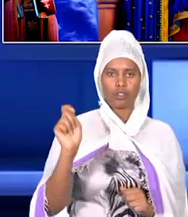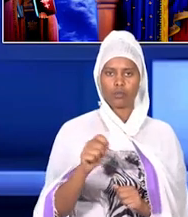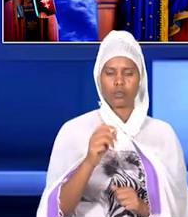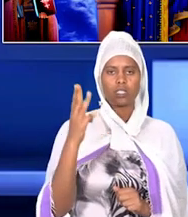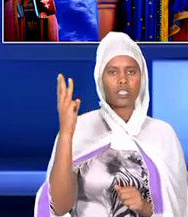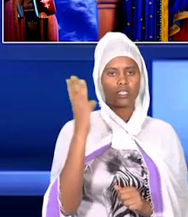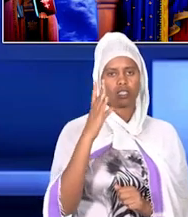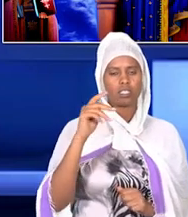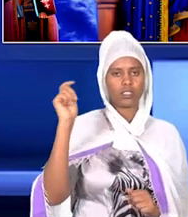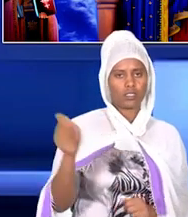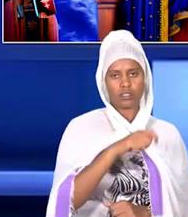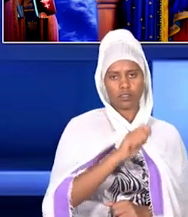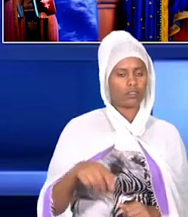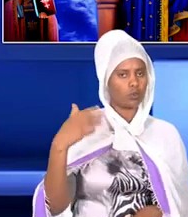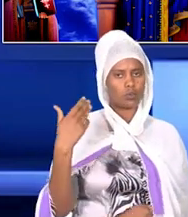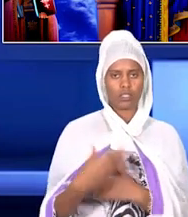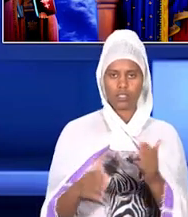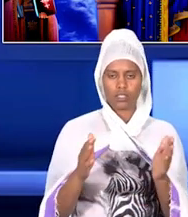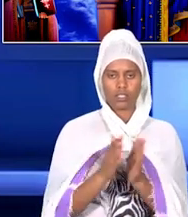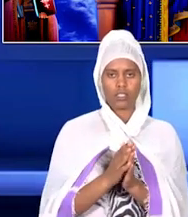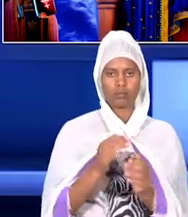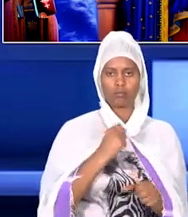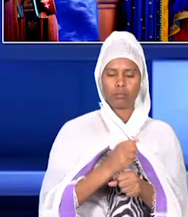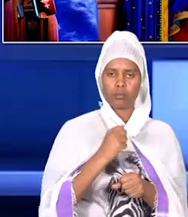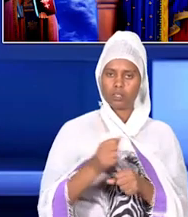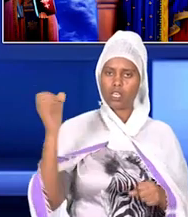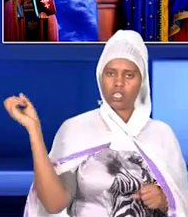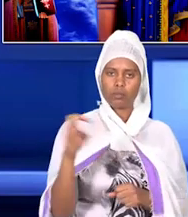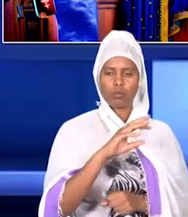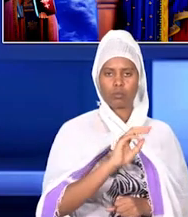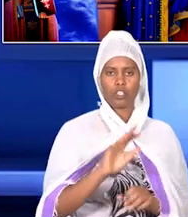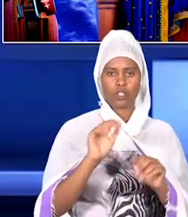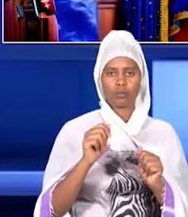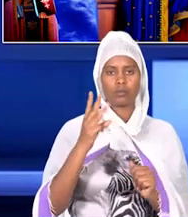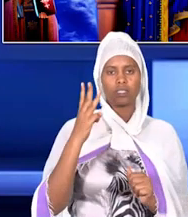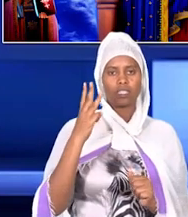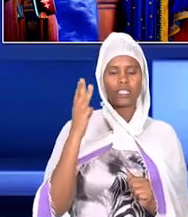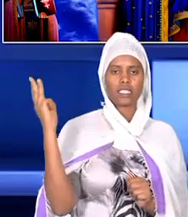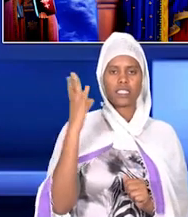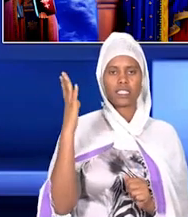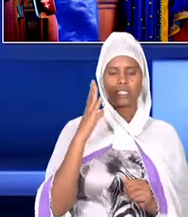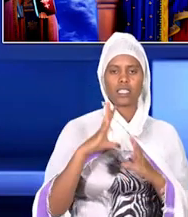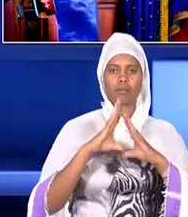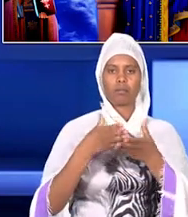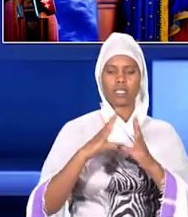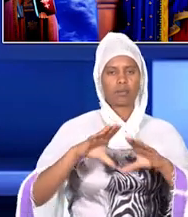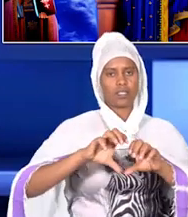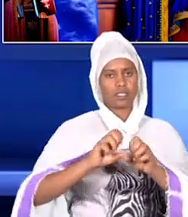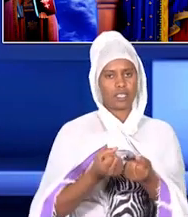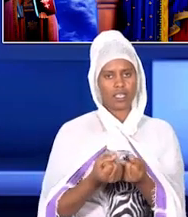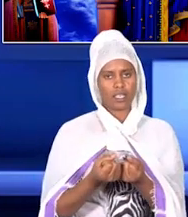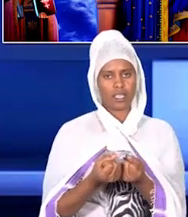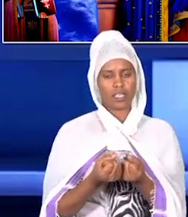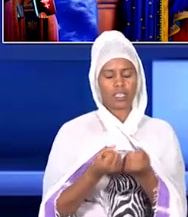ተገሪፈ፣ ሰለስተ ሰዓ ብሽመል ተዘቢጠ፣ ሓደ ሰዓ ብእማን ቀጥቀጡኒ፣ ሰለስተ ሰዓ እታ ዝነበርኳ